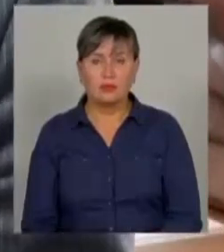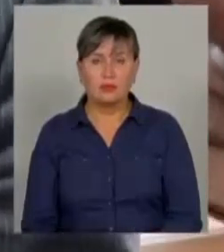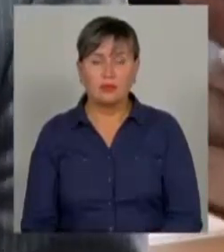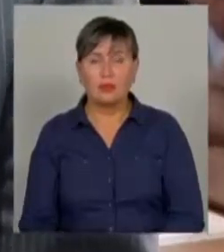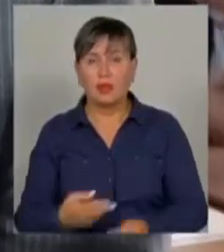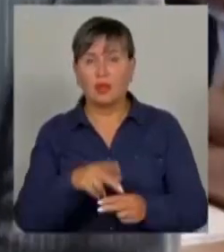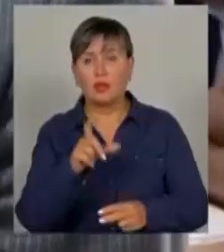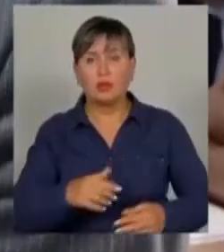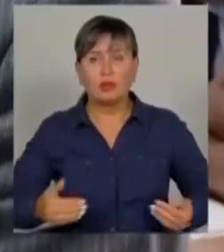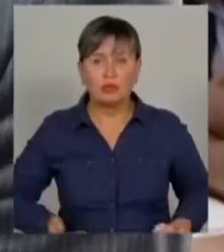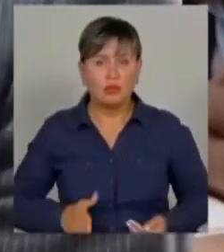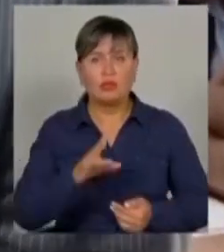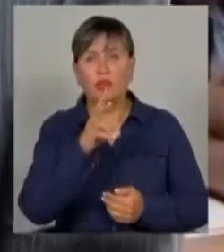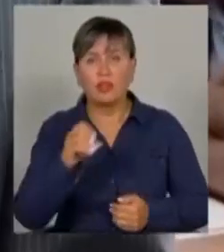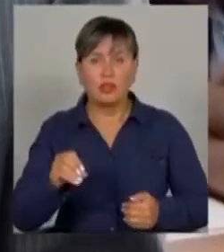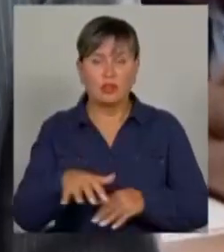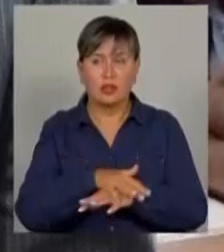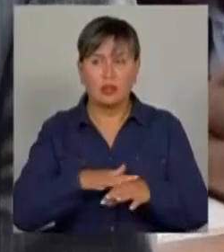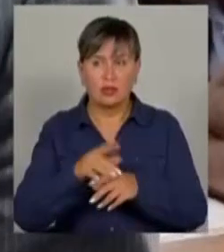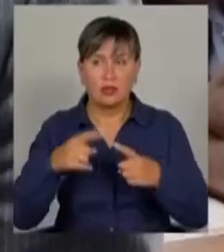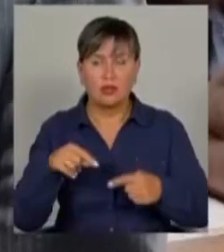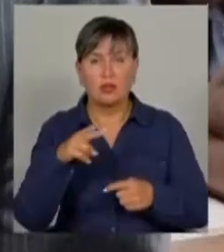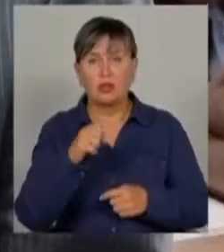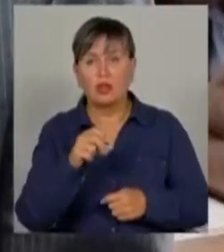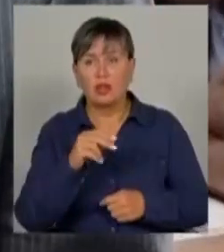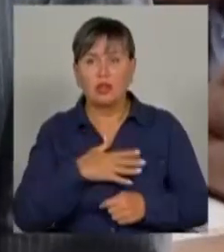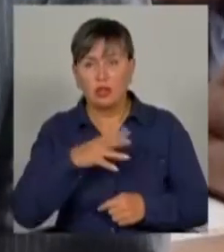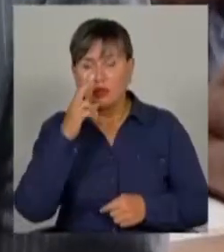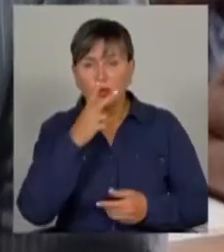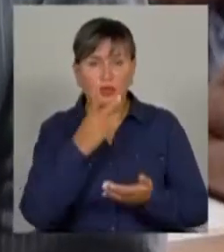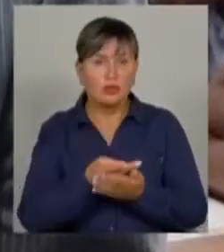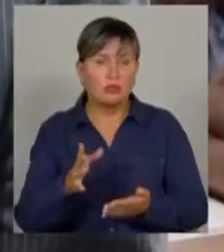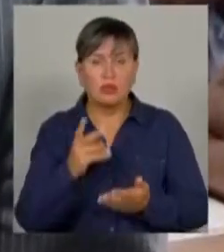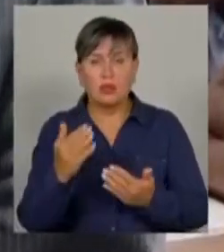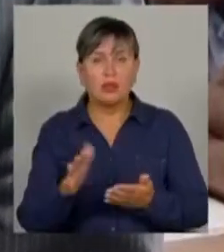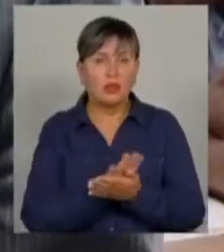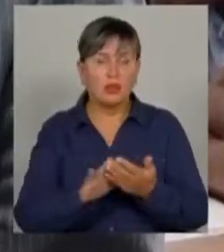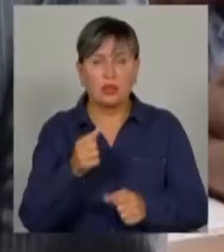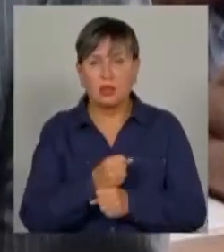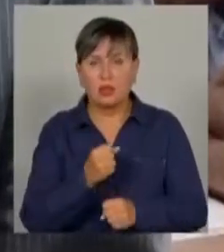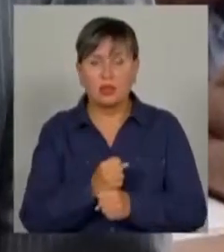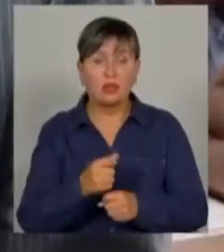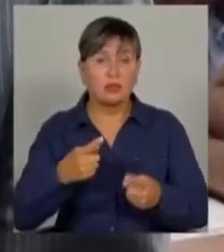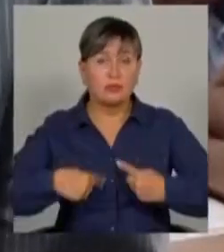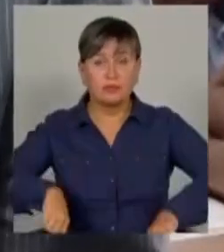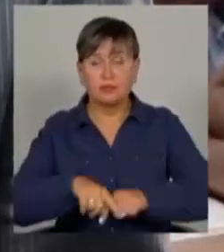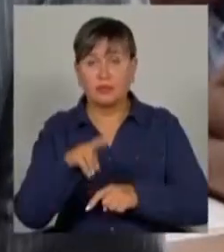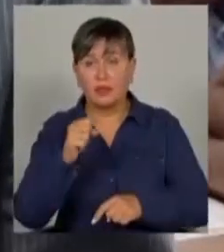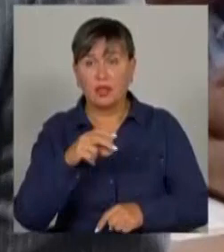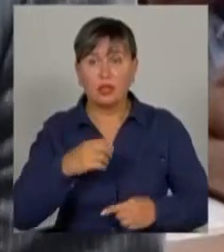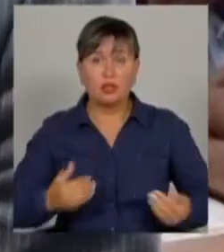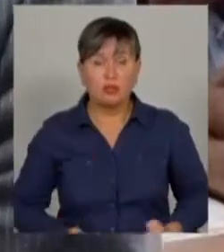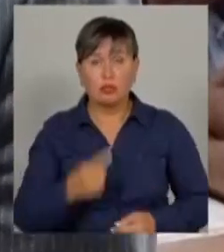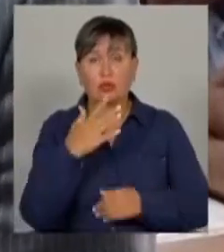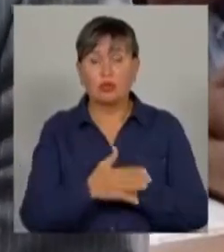Эти люди живут вне населенного пункта. Это дачи, и наш бюджет не предусматривает для них никаких работ. В садоводческом товариществе живут